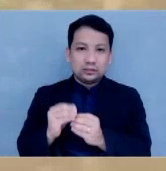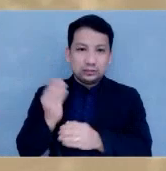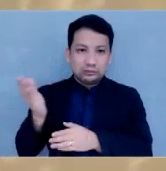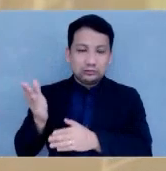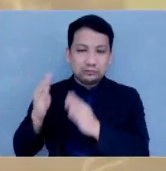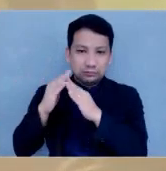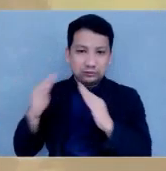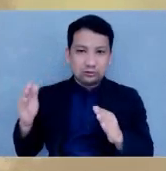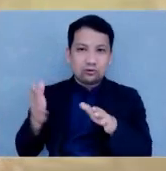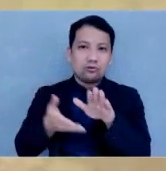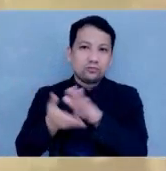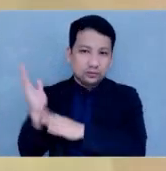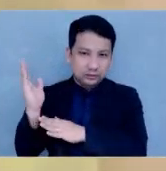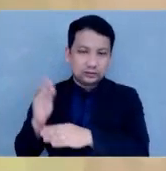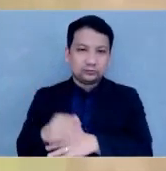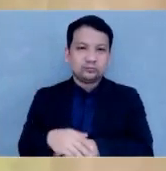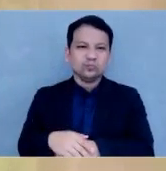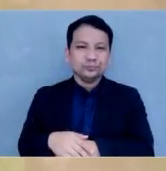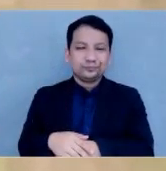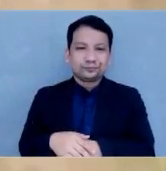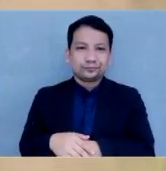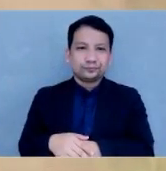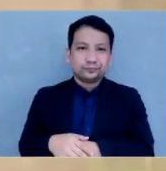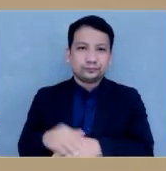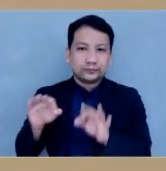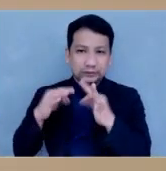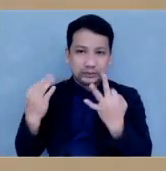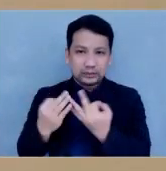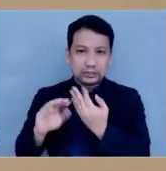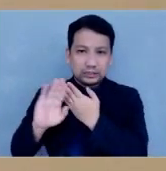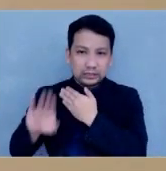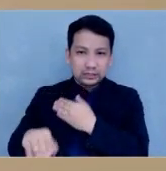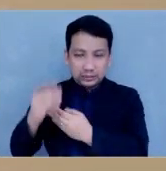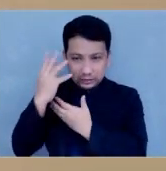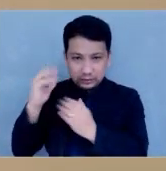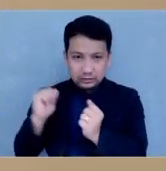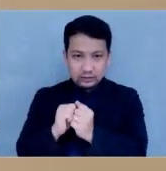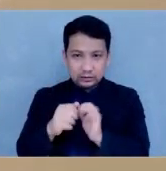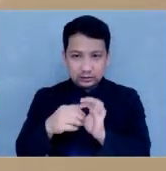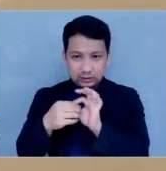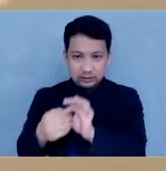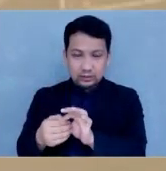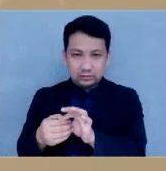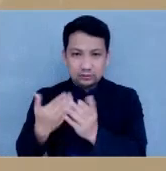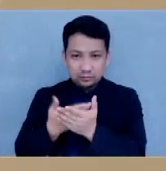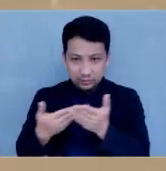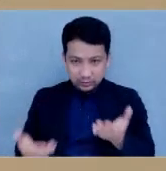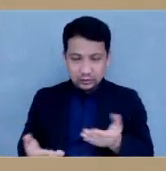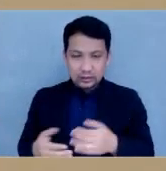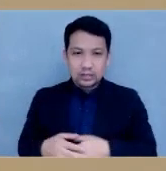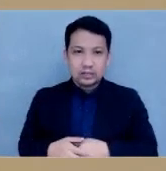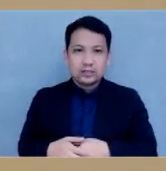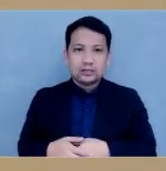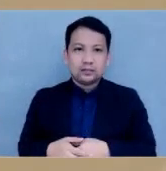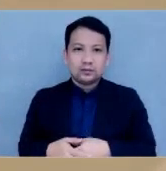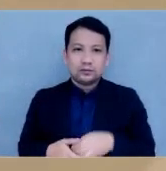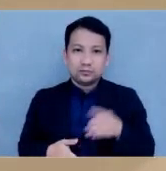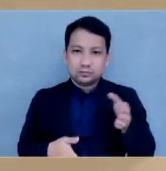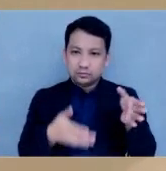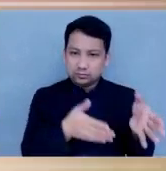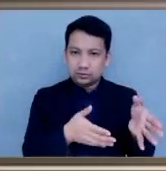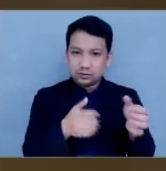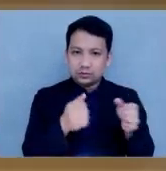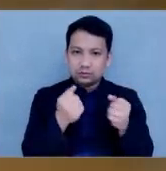lang pamilya nito is bumalik kasi may gamit na naiwan, binalikan na. Pagbalik nila, nangyari